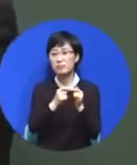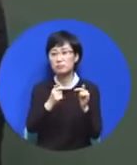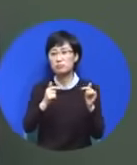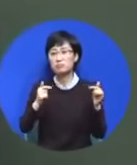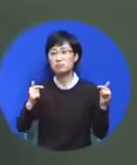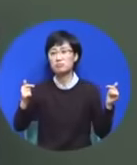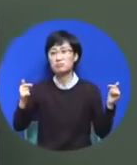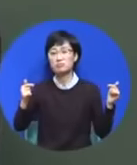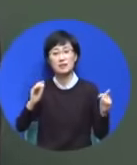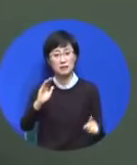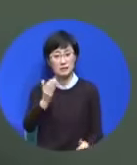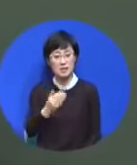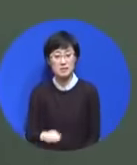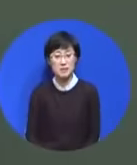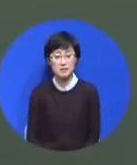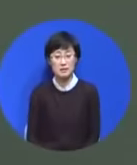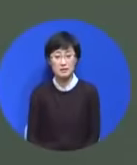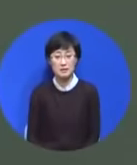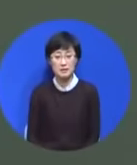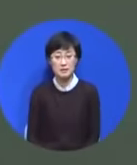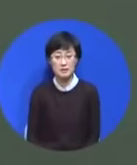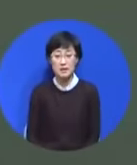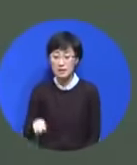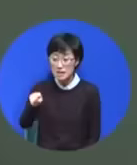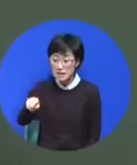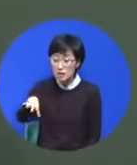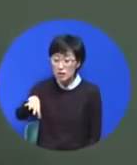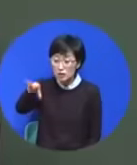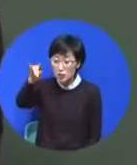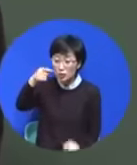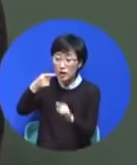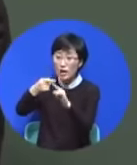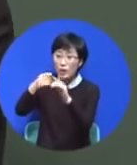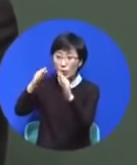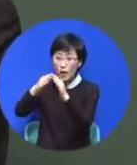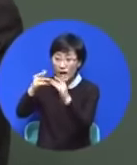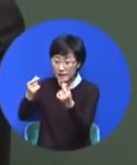와버렸어 그래서이 축복의 대열에 선 사람이